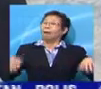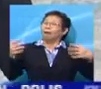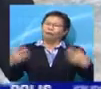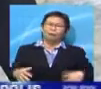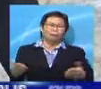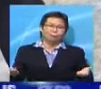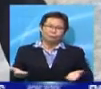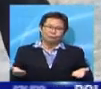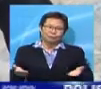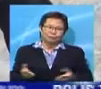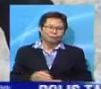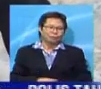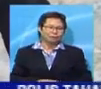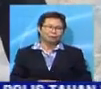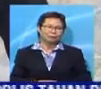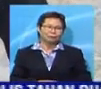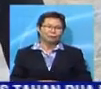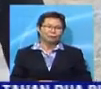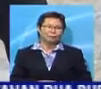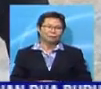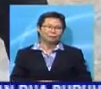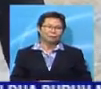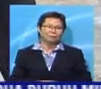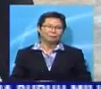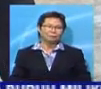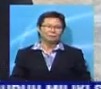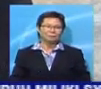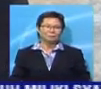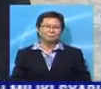Ini baru kira amatur.